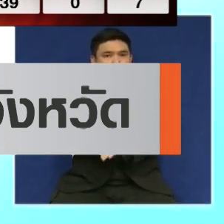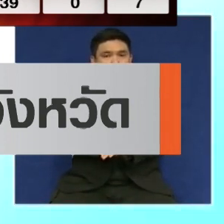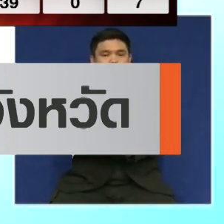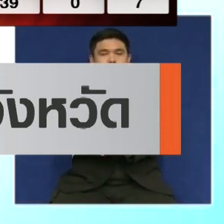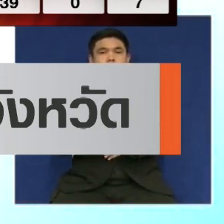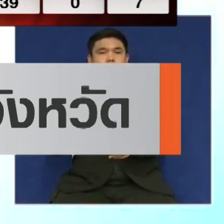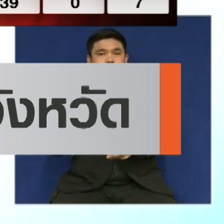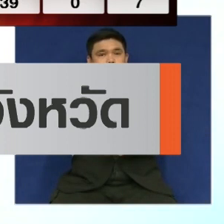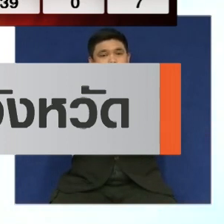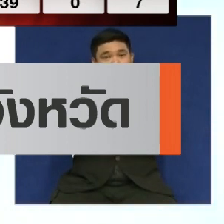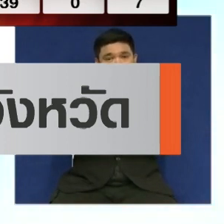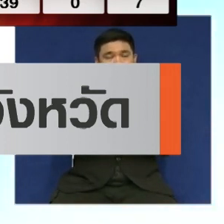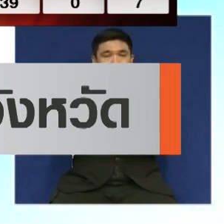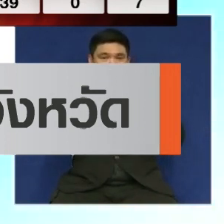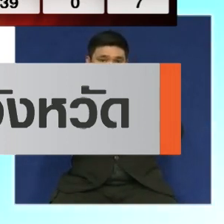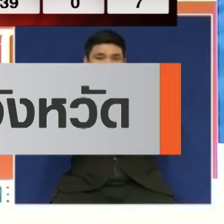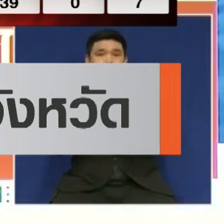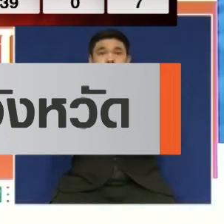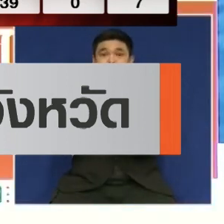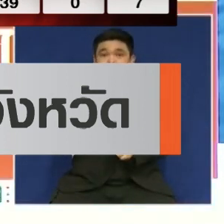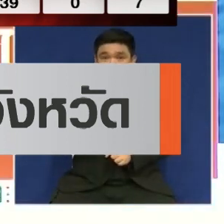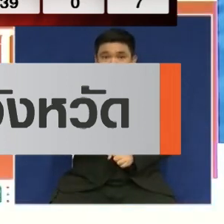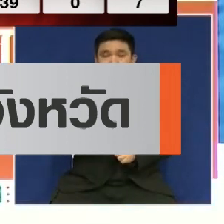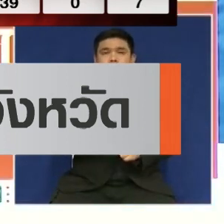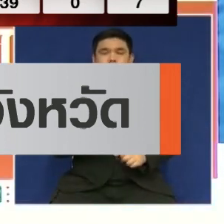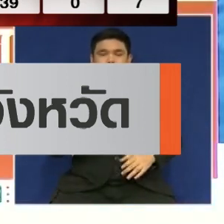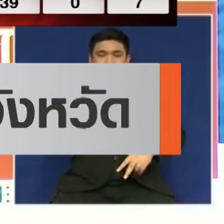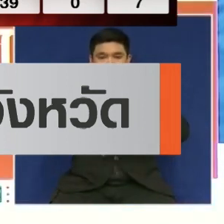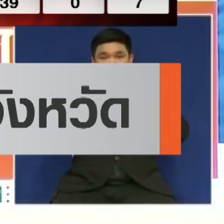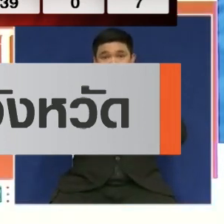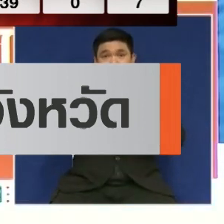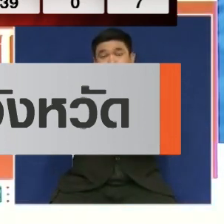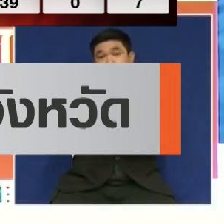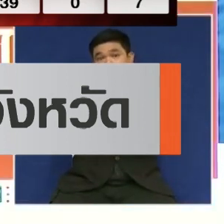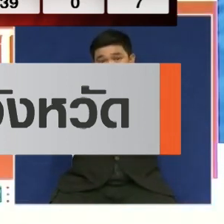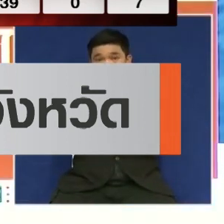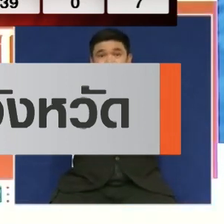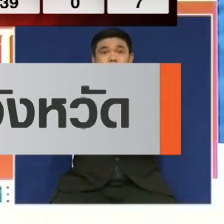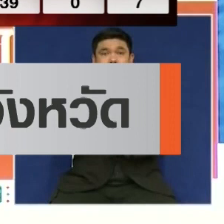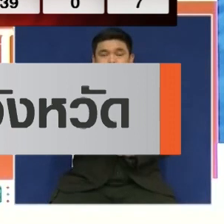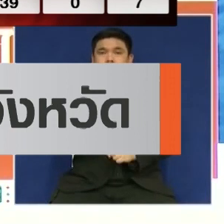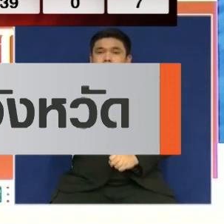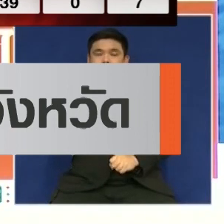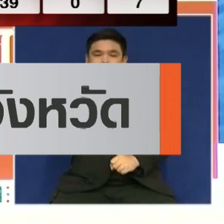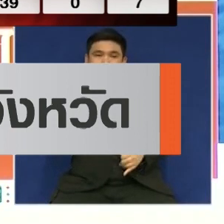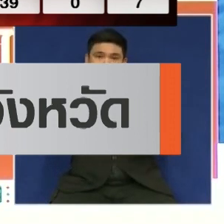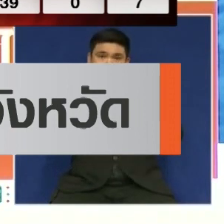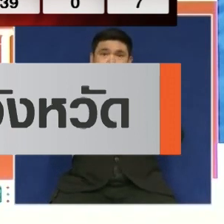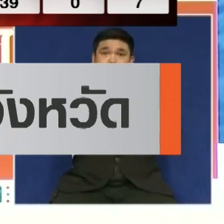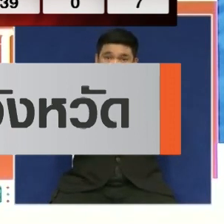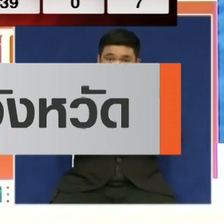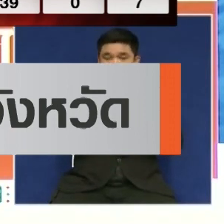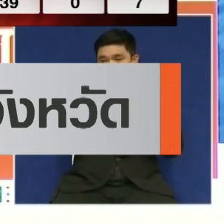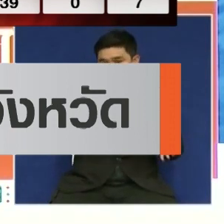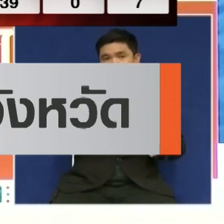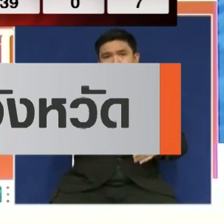ผัสซึ่งยังไม่มีเชื้อนะครับเข้าสู่การกักกันโรคนะครับส่วนคนที่ตรวจพบเชื้อแม้ไม่มีอาการก็ถูกส่งไปที่โรงพยาบ